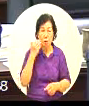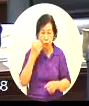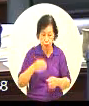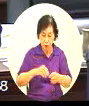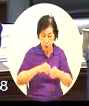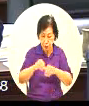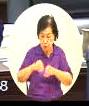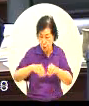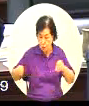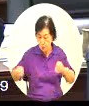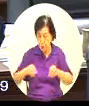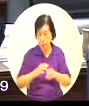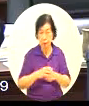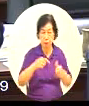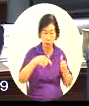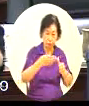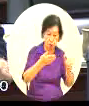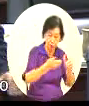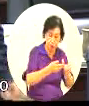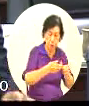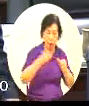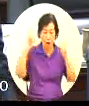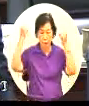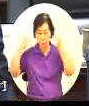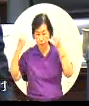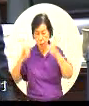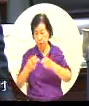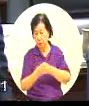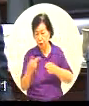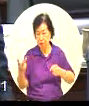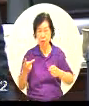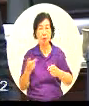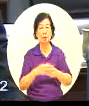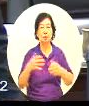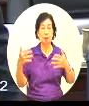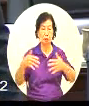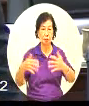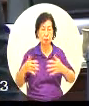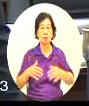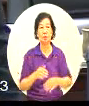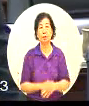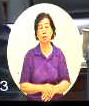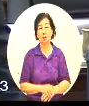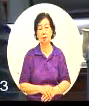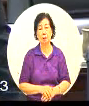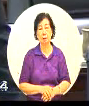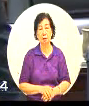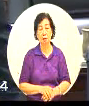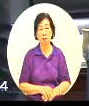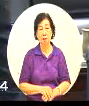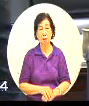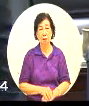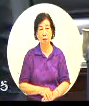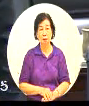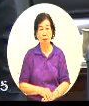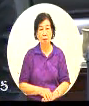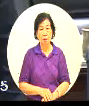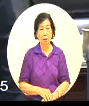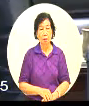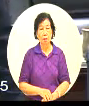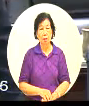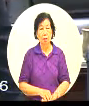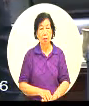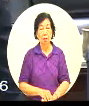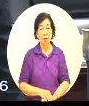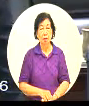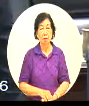育要去体育吼，体育问题个比教育较歹处理。我刚才市长讲要环贸吼，唔免讲环